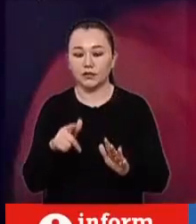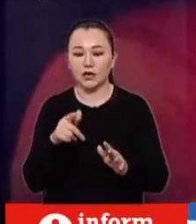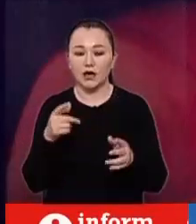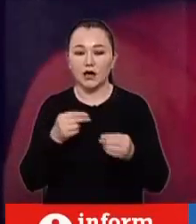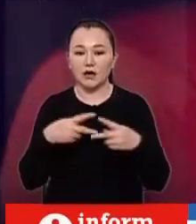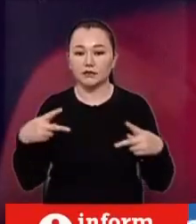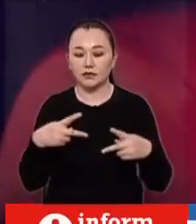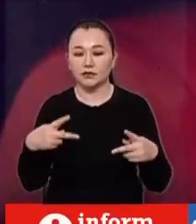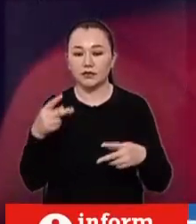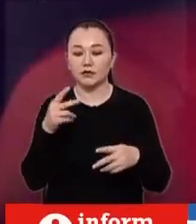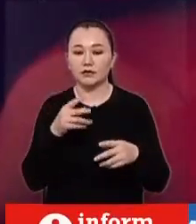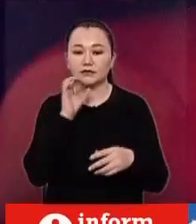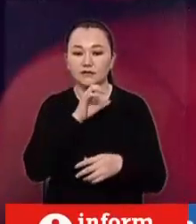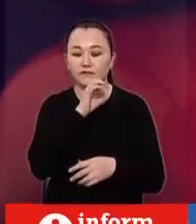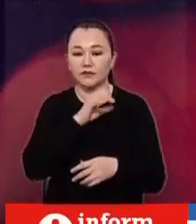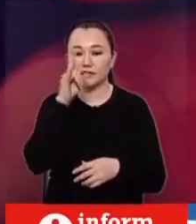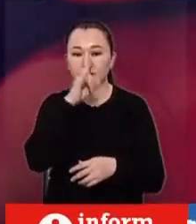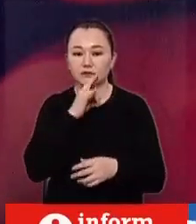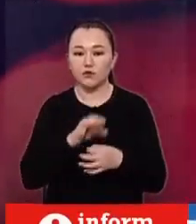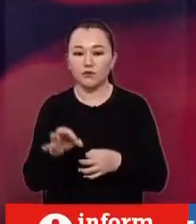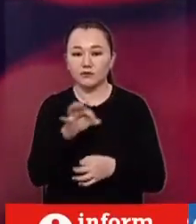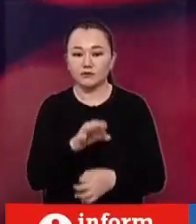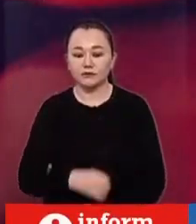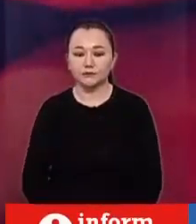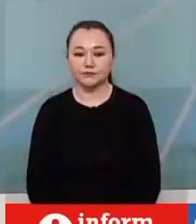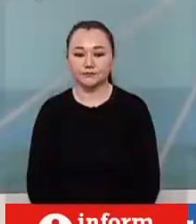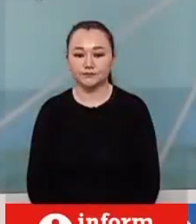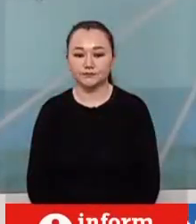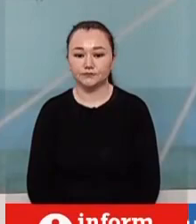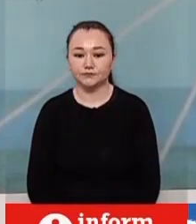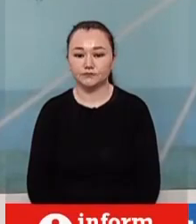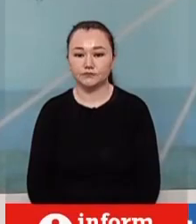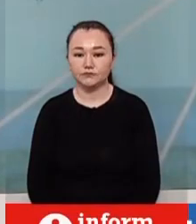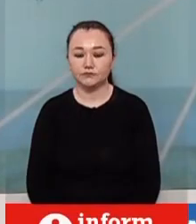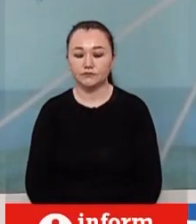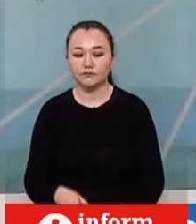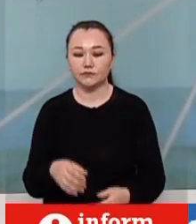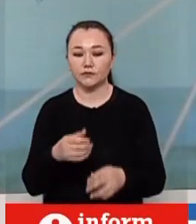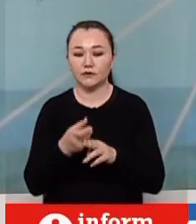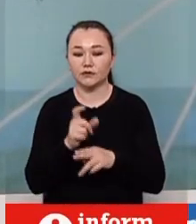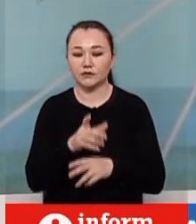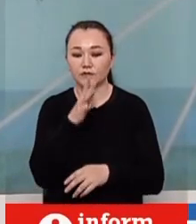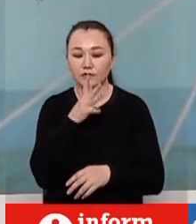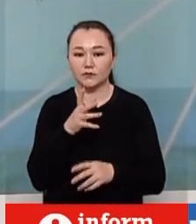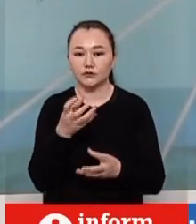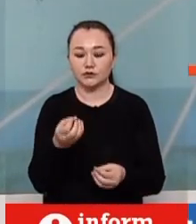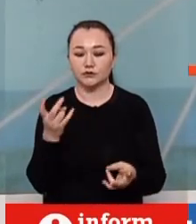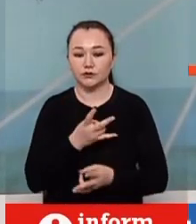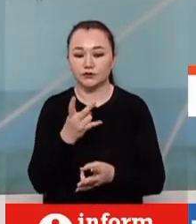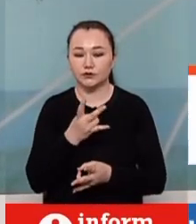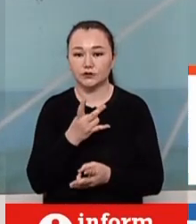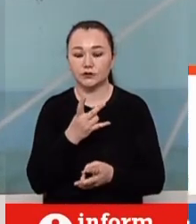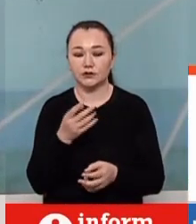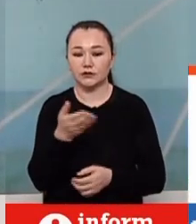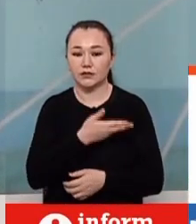аналогичная картина в северо-казахстанской области 8 сезоне еще надо определить что